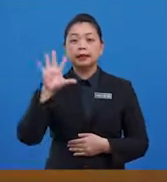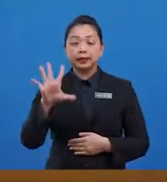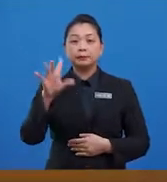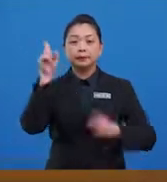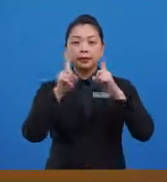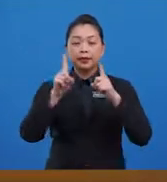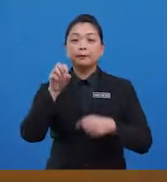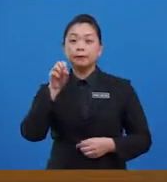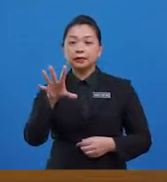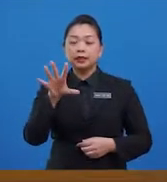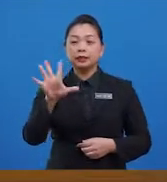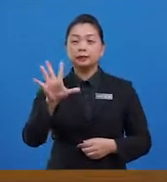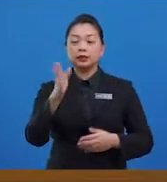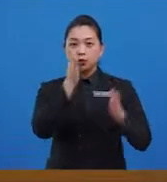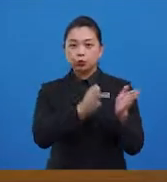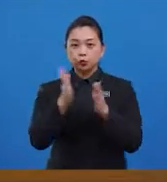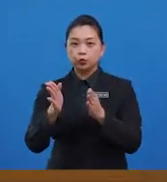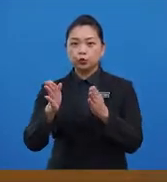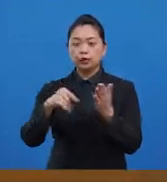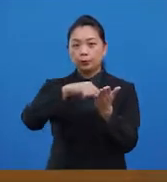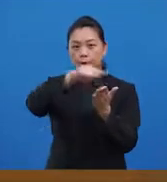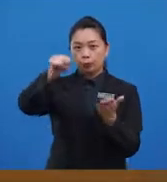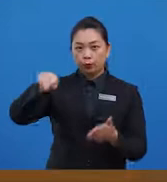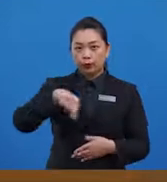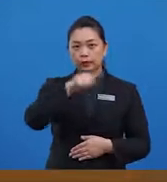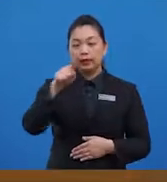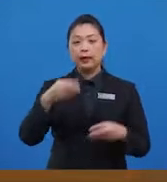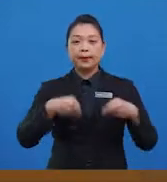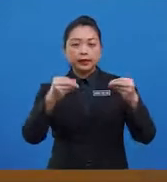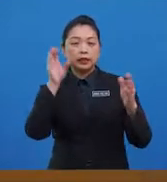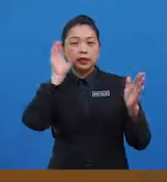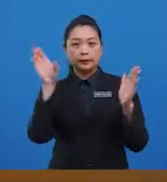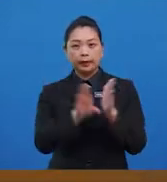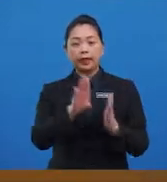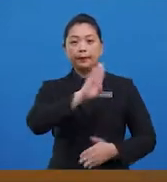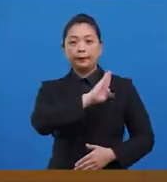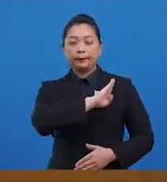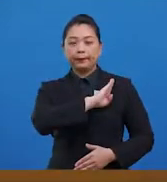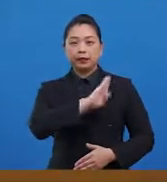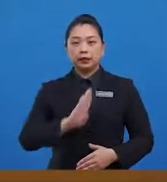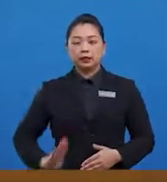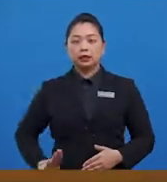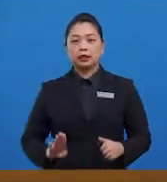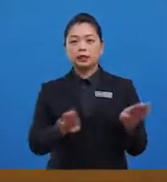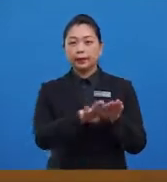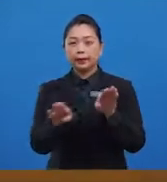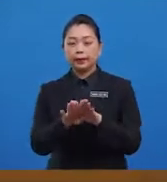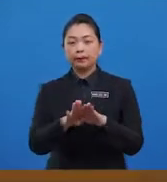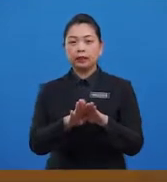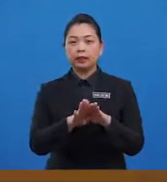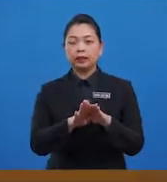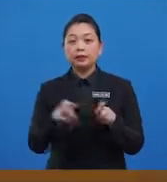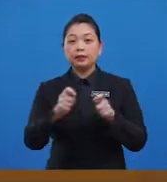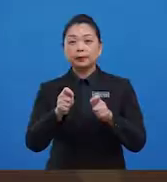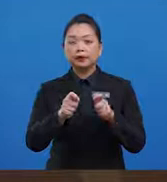yang disusun secara bulatan bagi menggambarkan baginda sebagai pemerintah tertinggi dalam Angkatan Tentera.